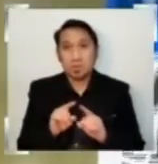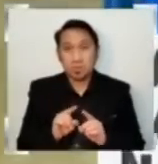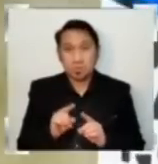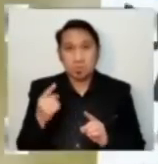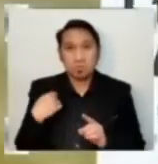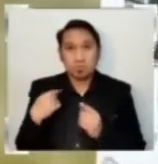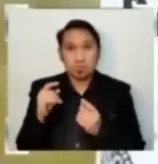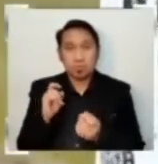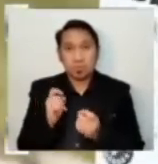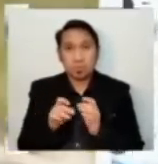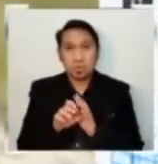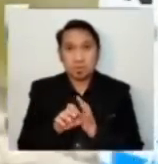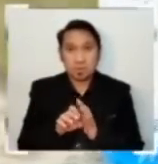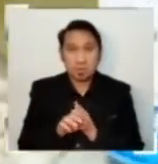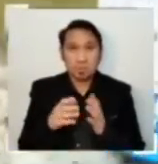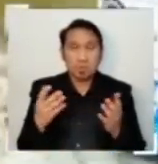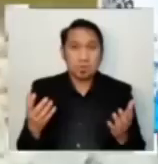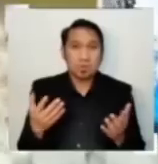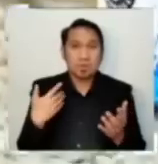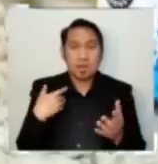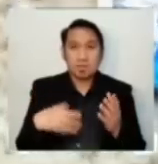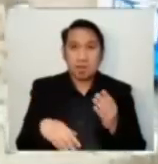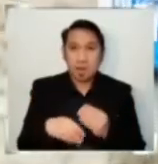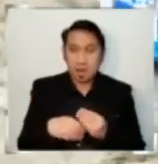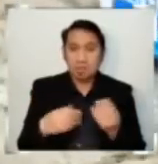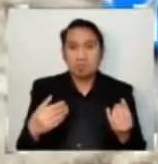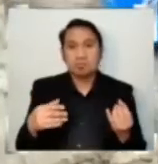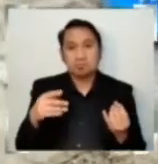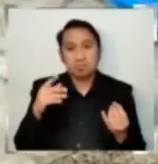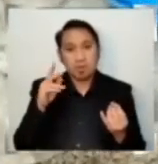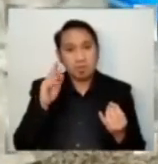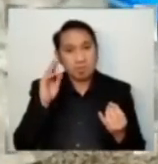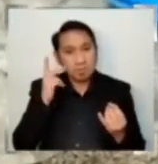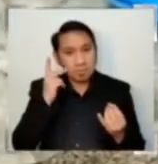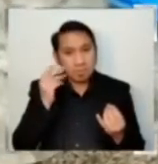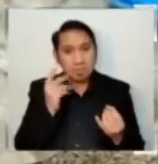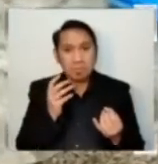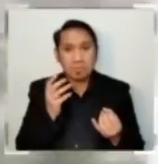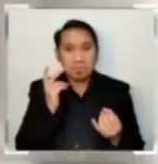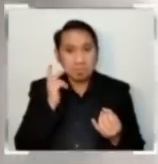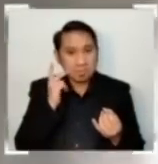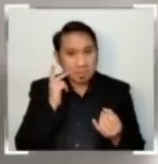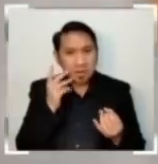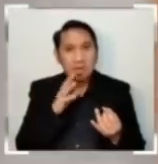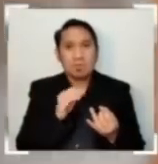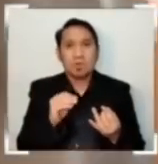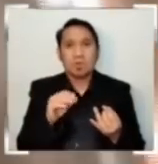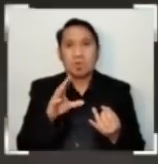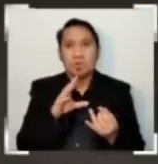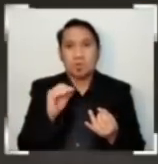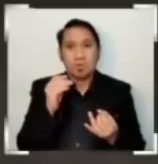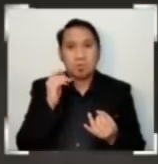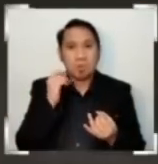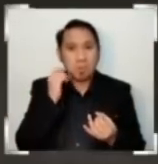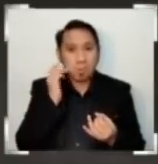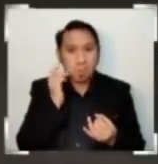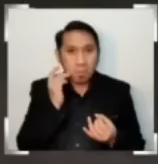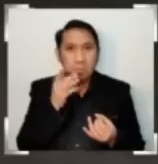May grape, prune, pineapple at bubblegum flavored lambanog.